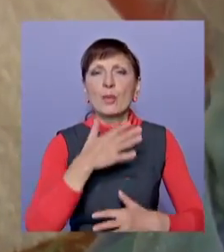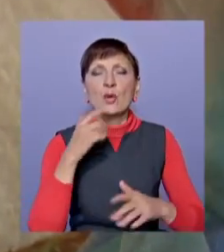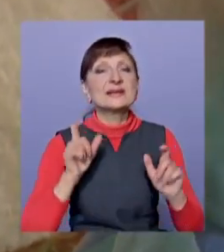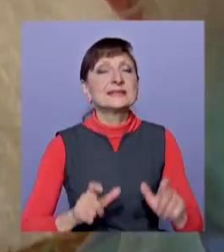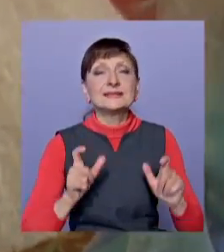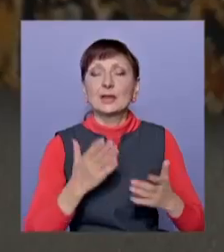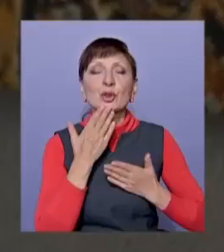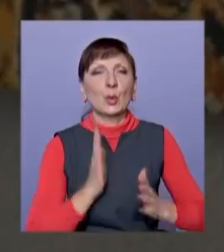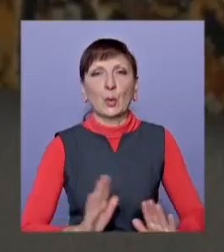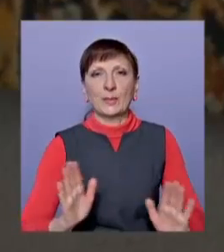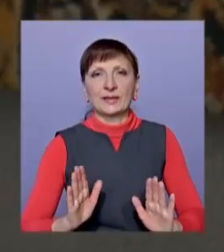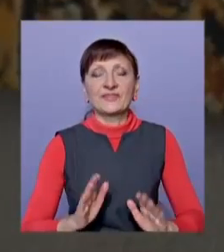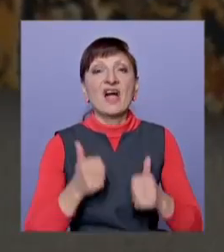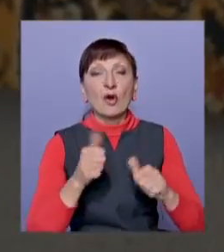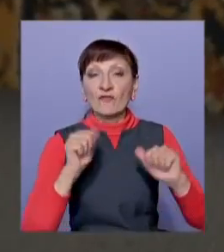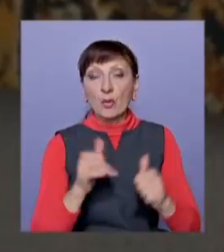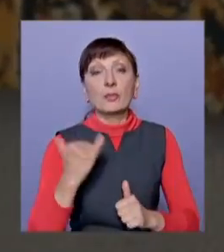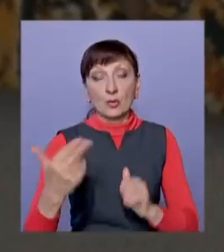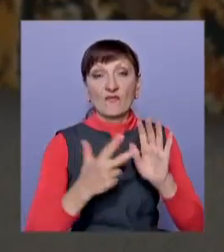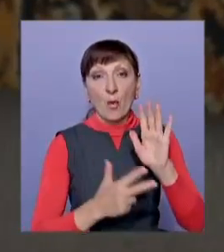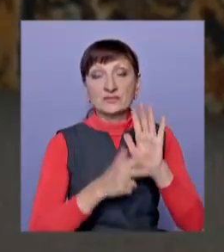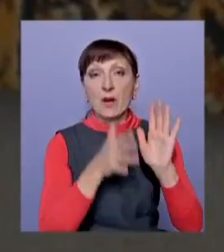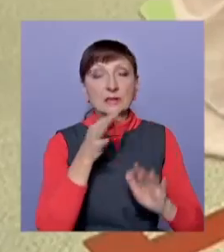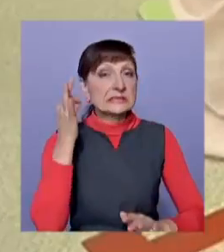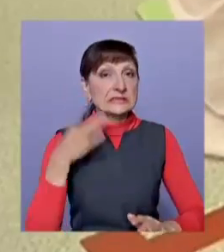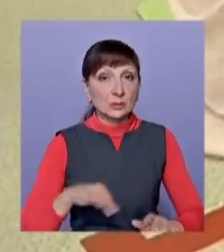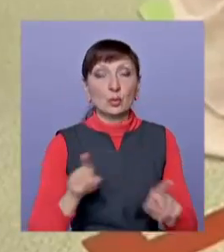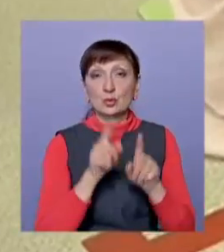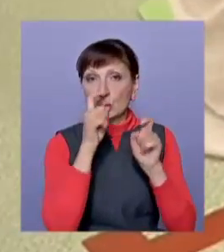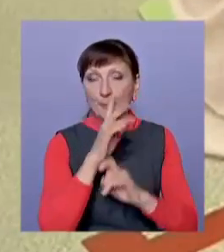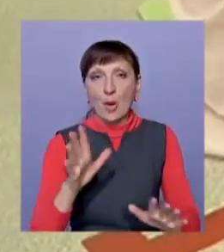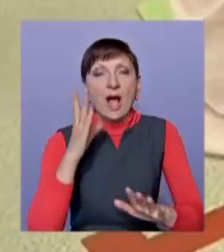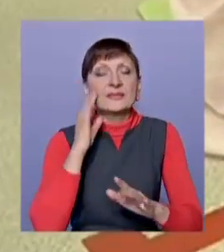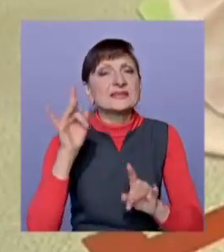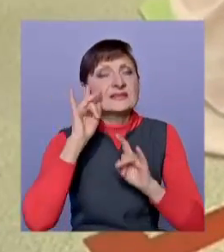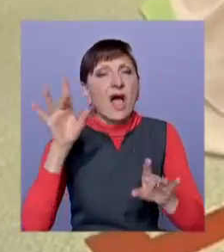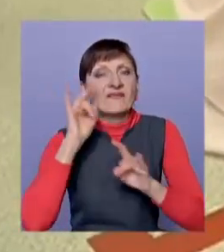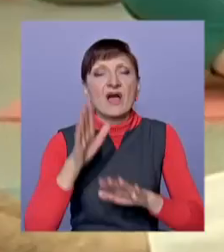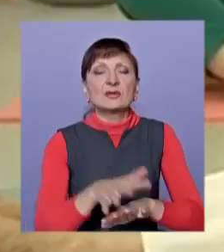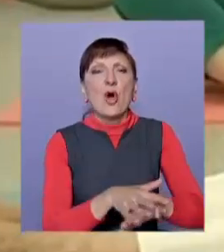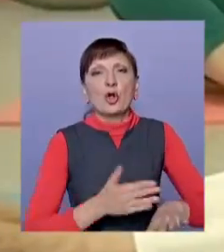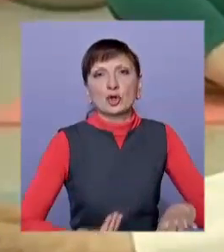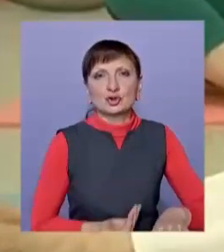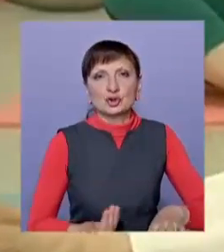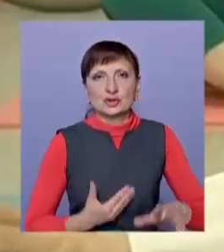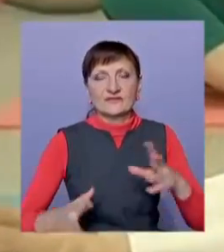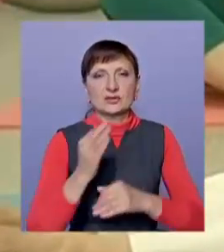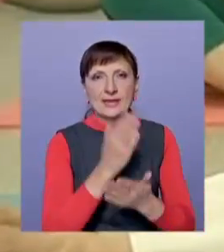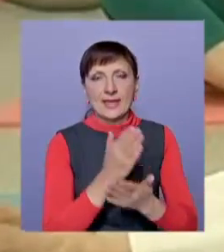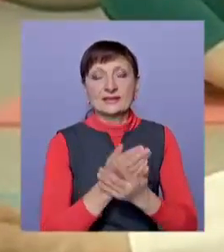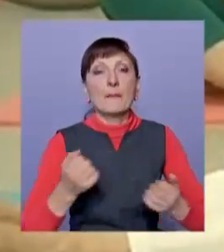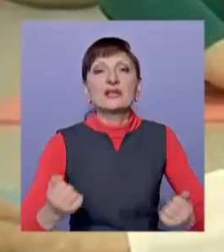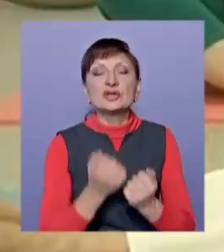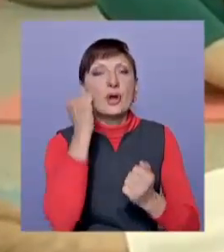сидеть не приходилось. В хорошей форме и ее 80-летний сын. Алматинцы славятся высокой продолжительностью жизни. Для